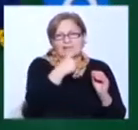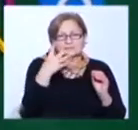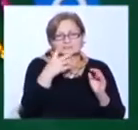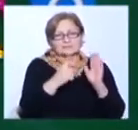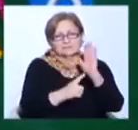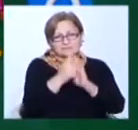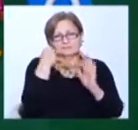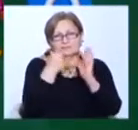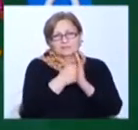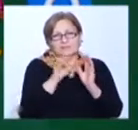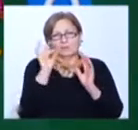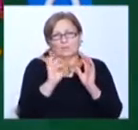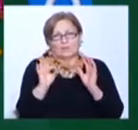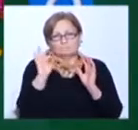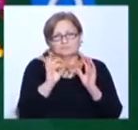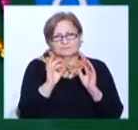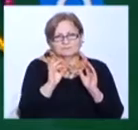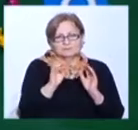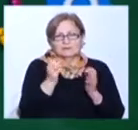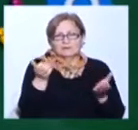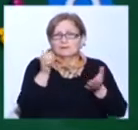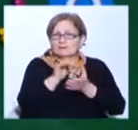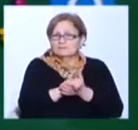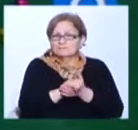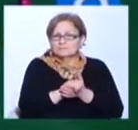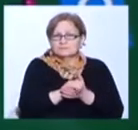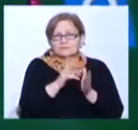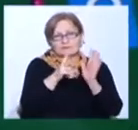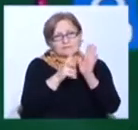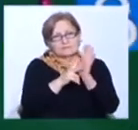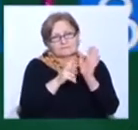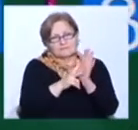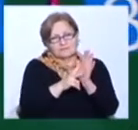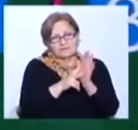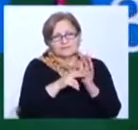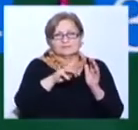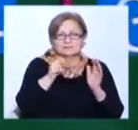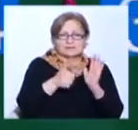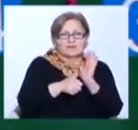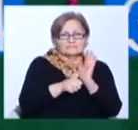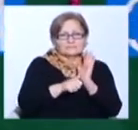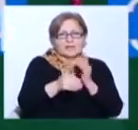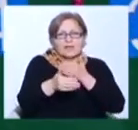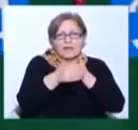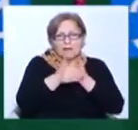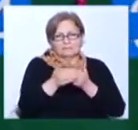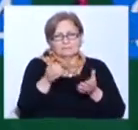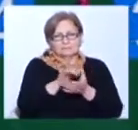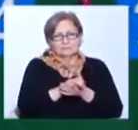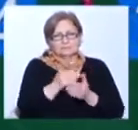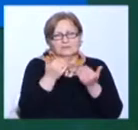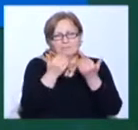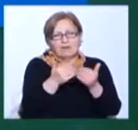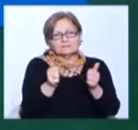0-ის ჩათვლით. გავიცანით ახლოს 8-იანი და 6-იანი. მათ